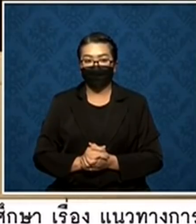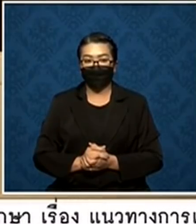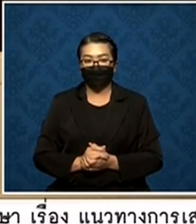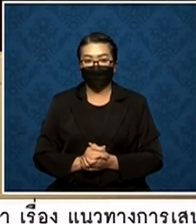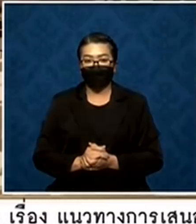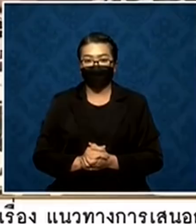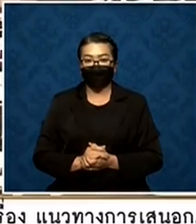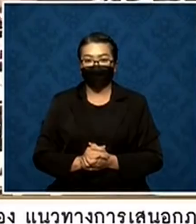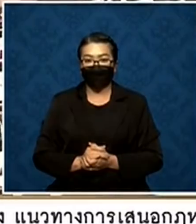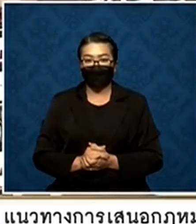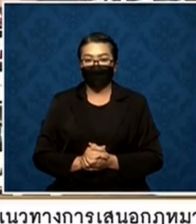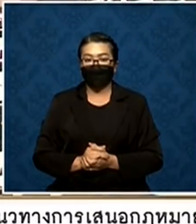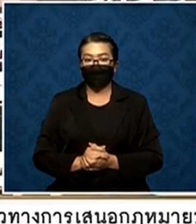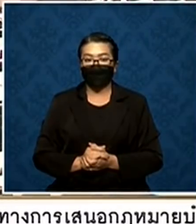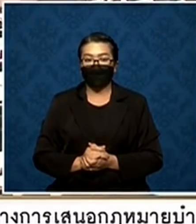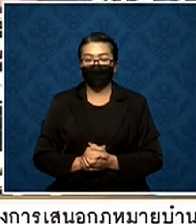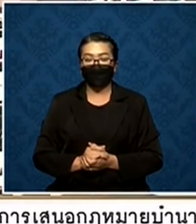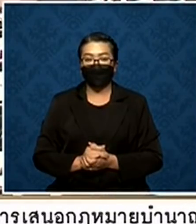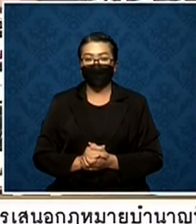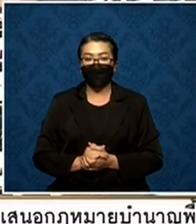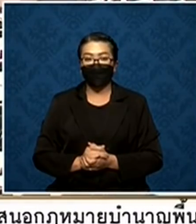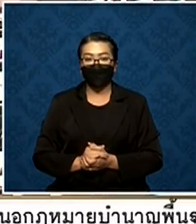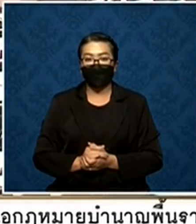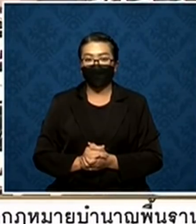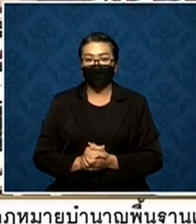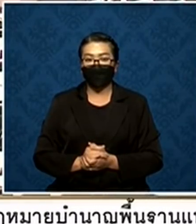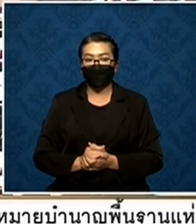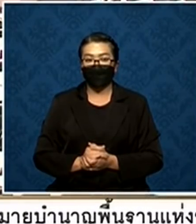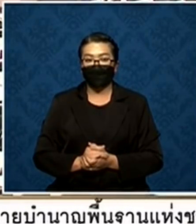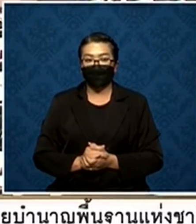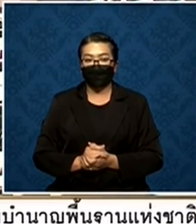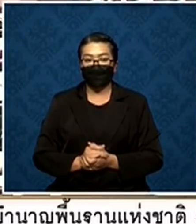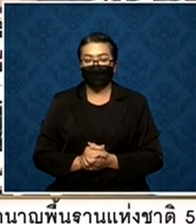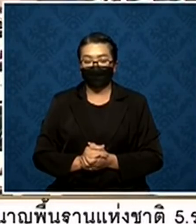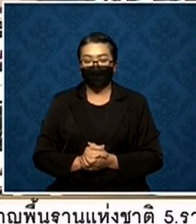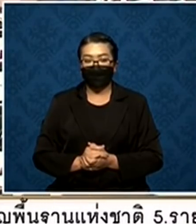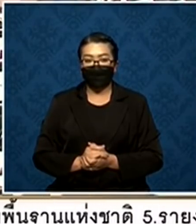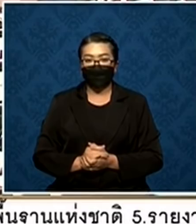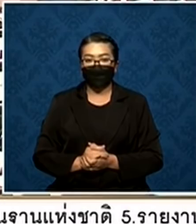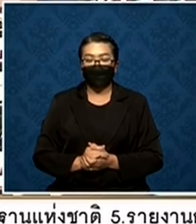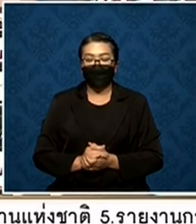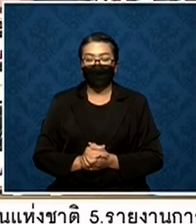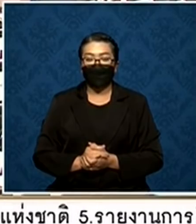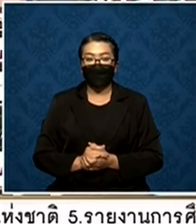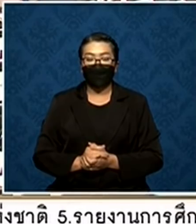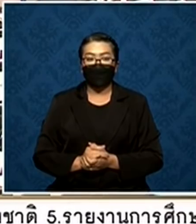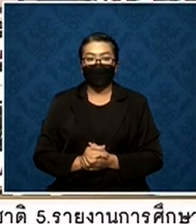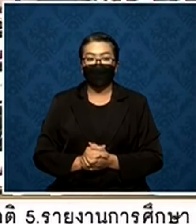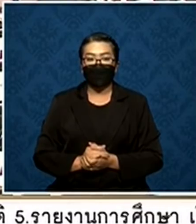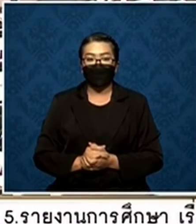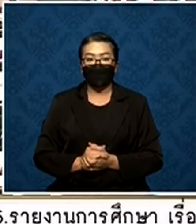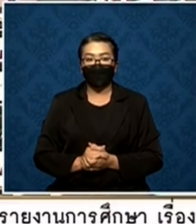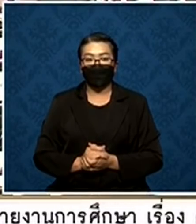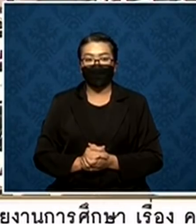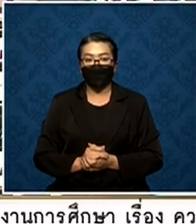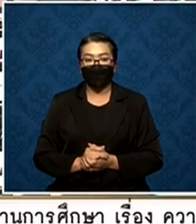ในการที่จะตอบโต้ฝ่ายตรงข้ามรัฐบาลถ้ามีเรื่องไหนที่ยังไม่พร้อมนะฮะหรือว่าต้องการที่จะชะลอออกไปก็อ